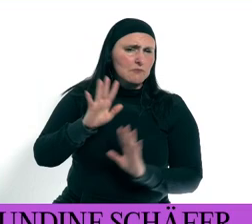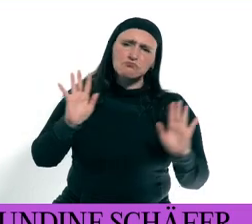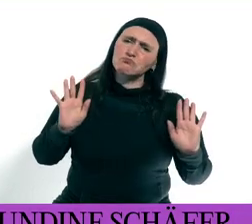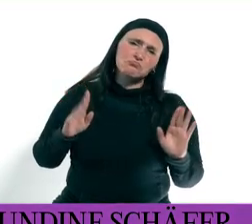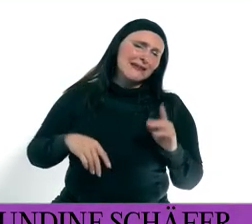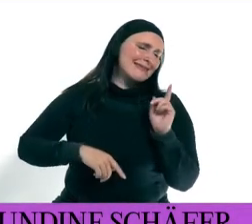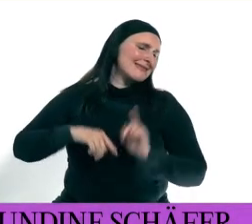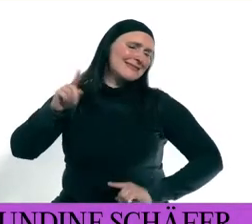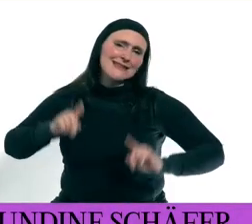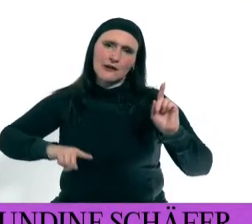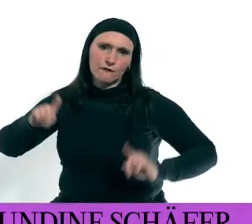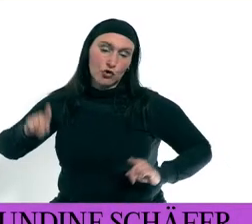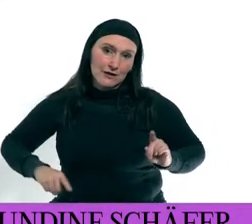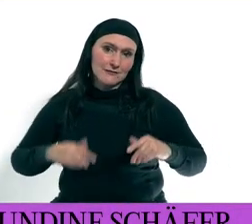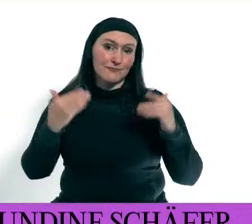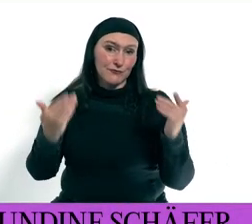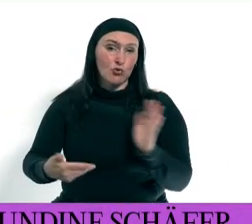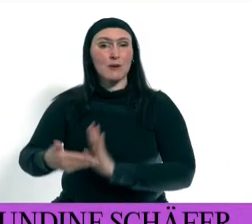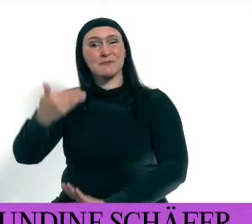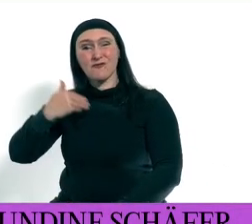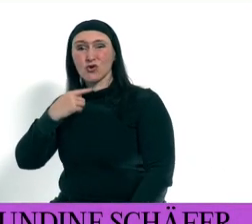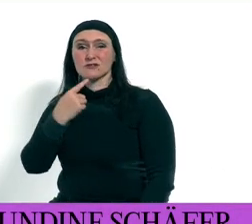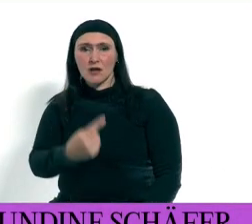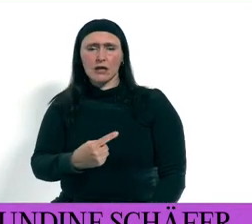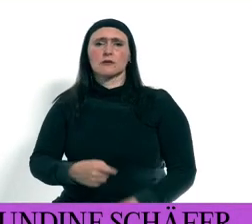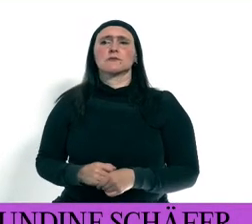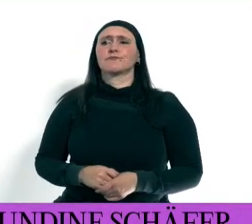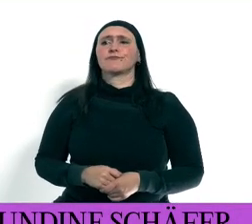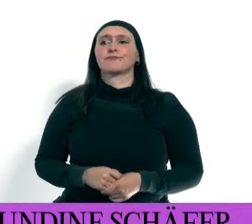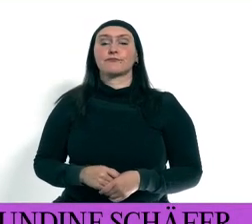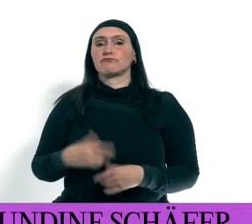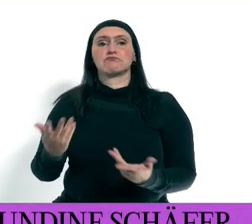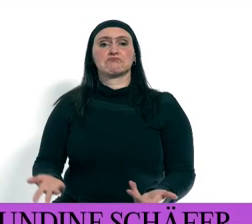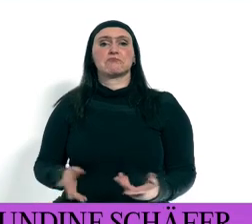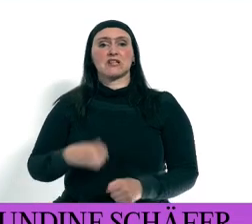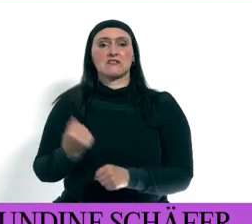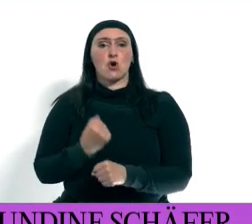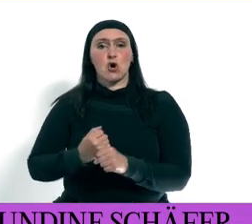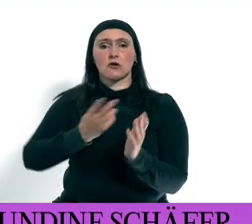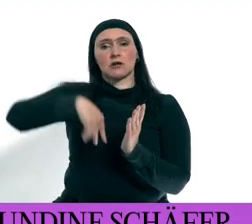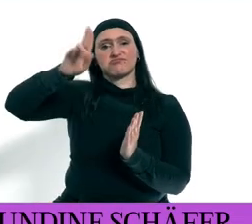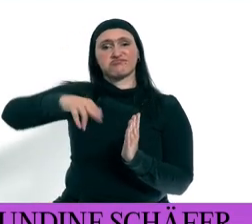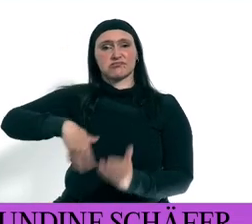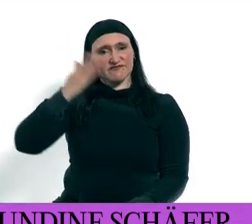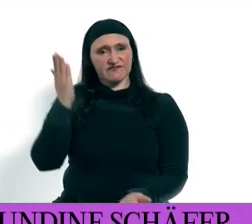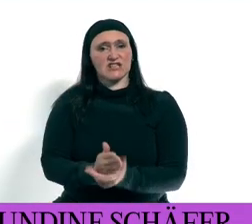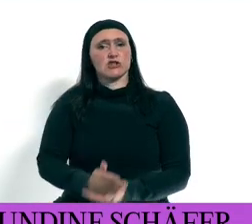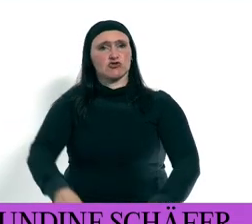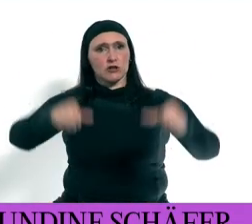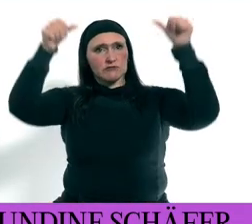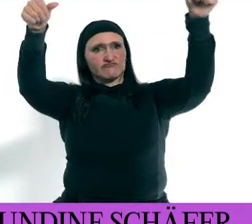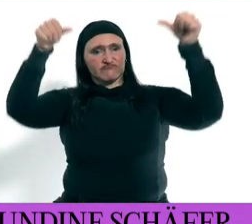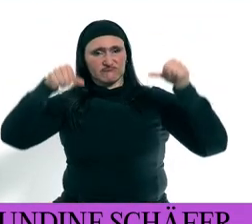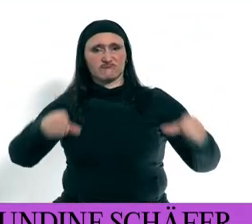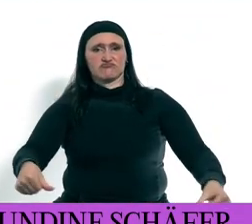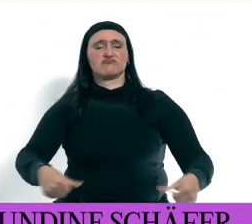als alle anderen Documentas. Alessio sagte ja schon, dass es nicht darum